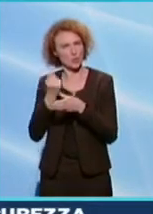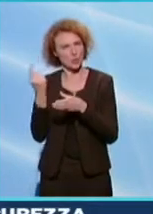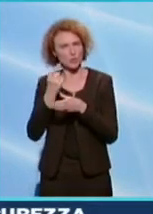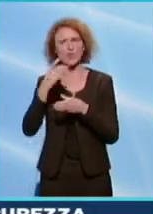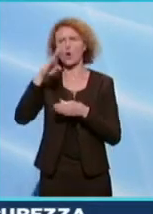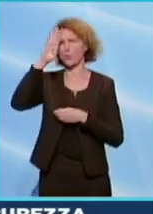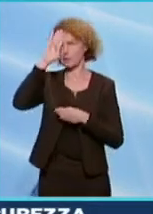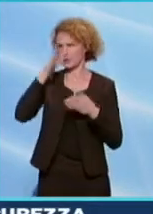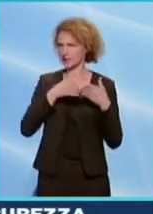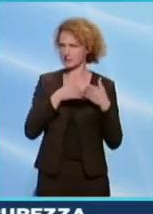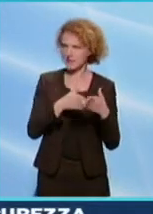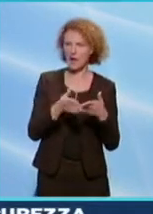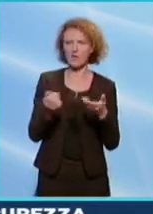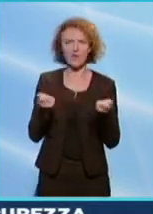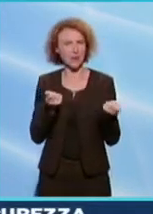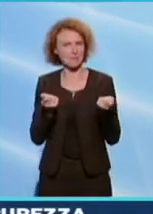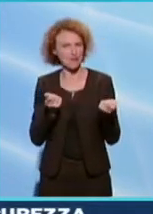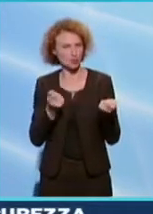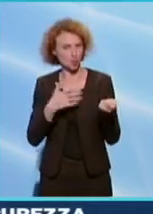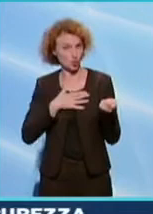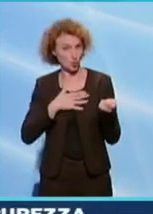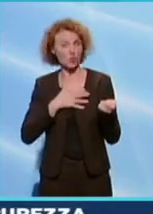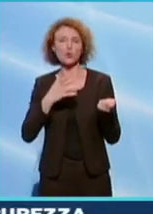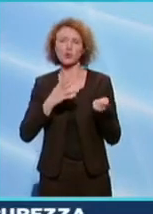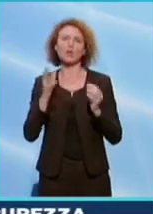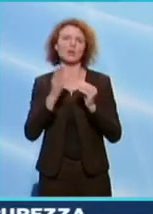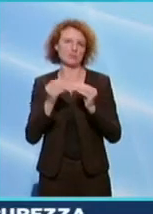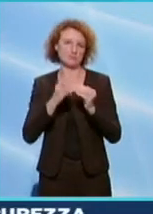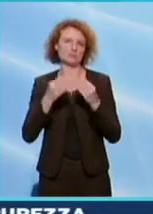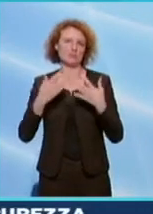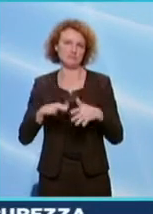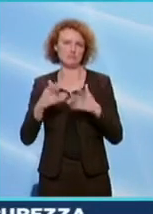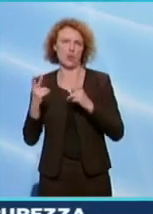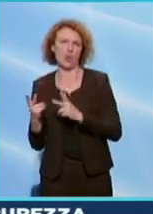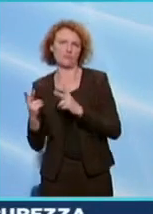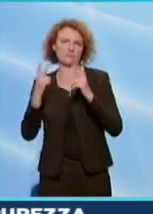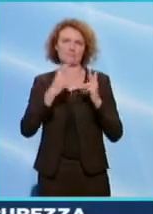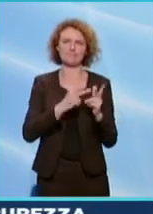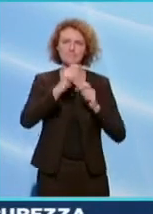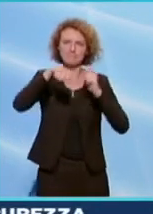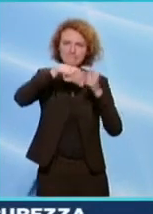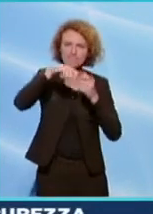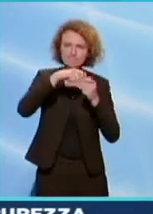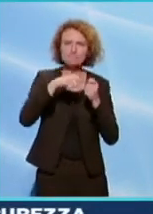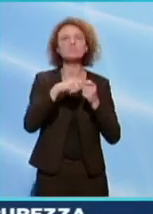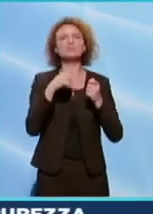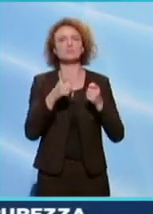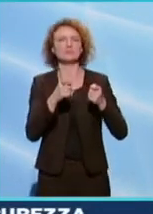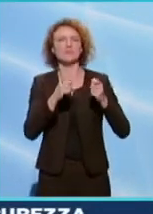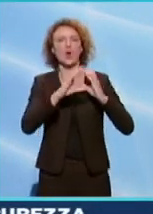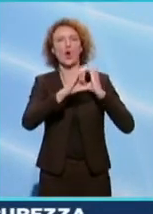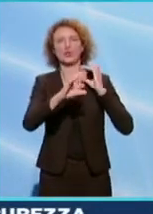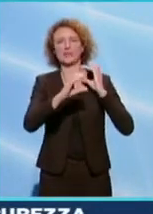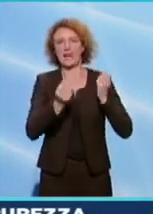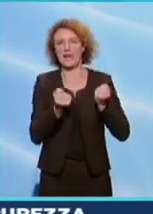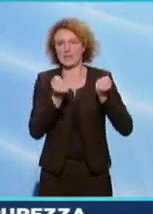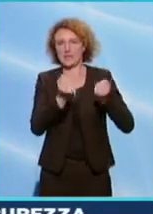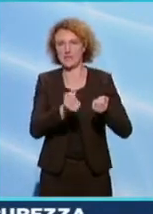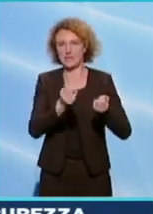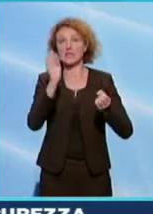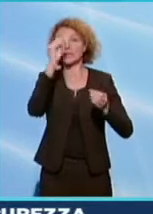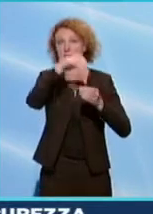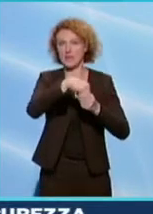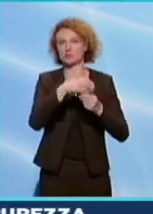dell'armatore è stato effettuato il carico e la conseguente operazione di assicurazione di un container contenenti i bagagli dei